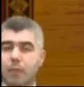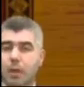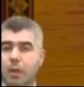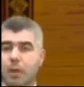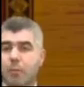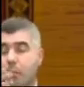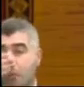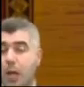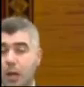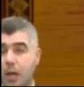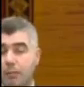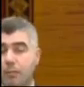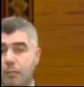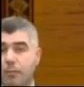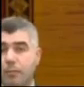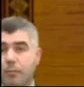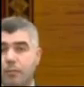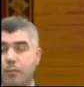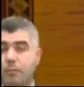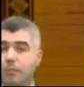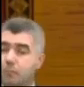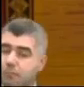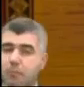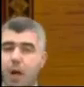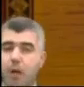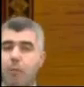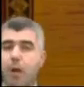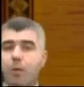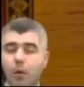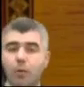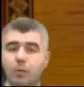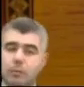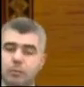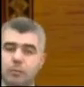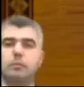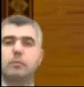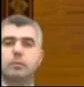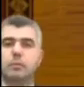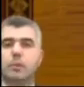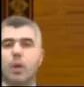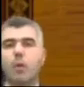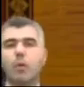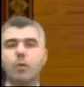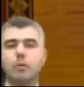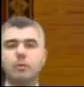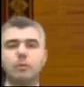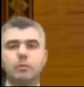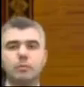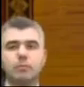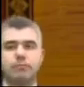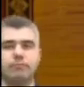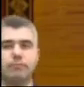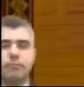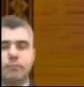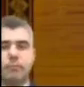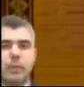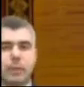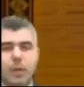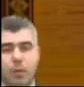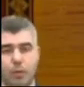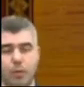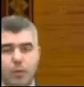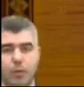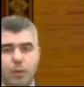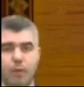بأن هذا العمل أيضا هو من إرث المملكة المغربية. نستطيع أن نعمل معا من أجل حماية